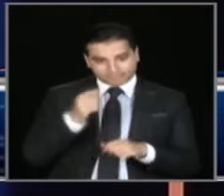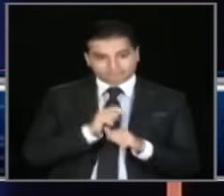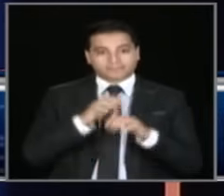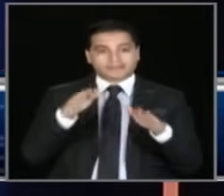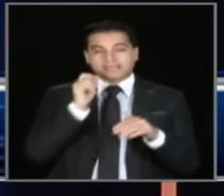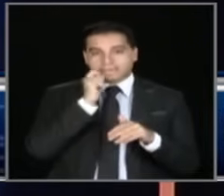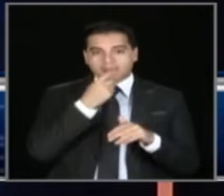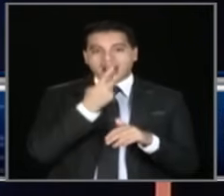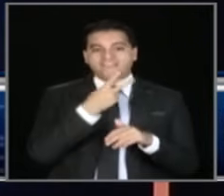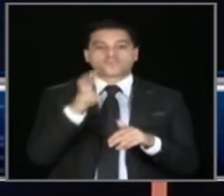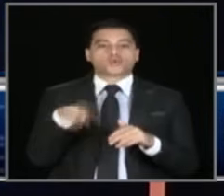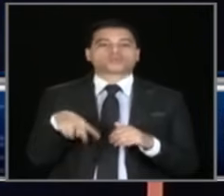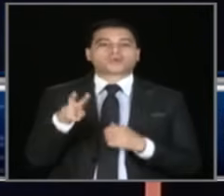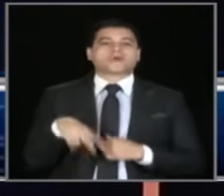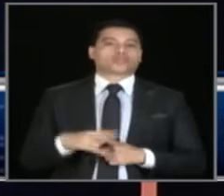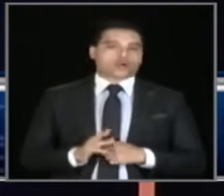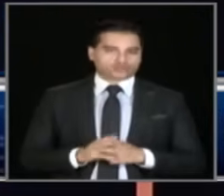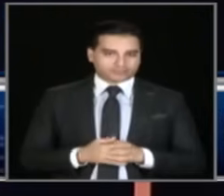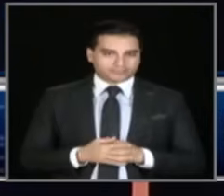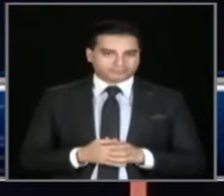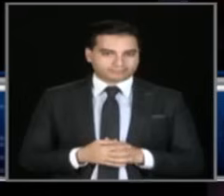اتنشرت 2018.